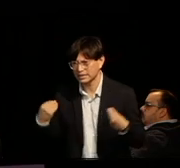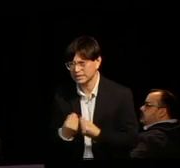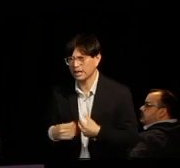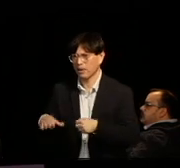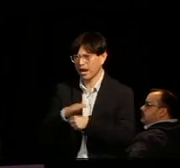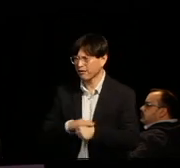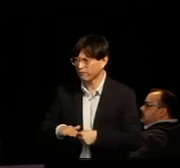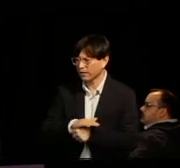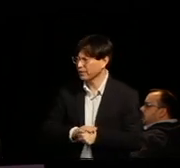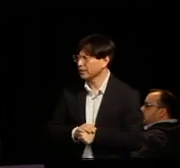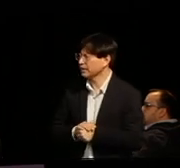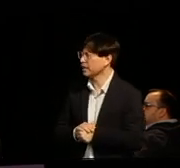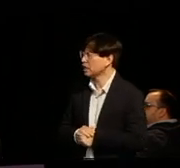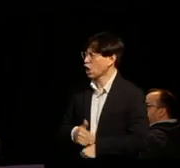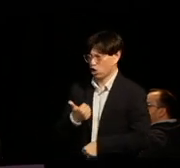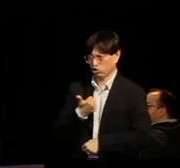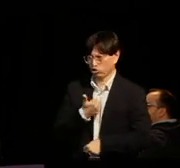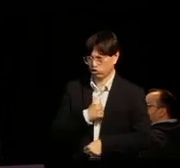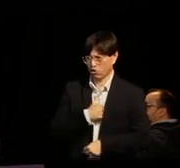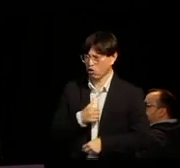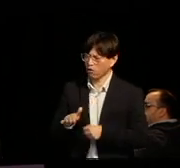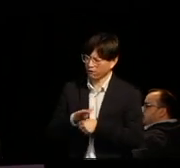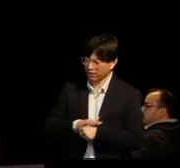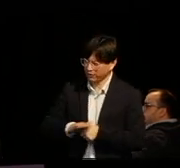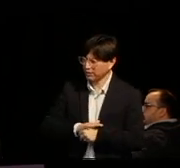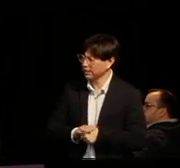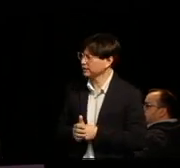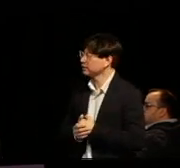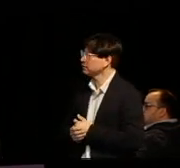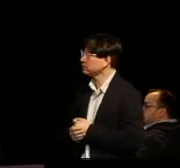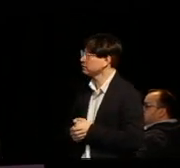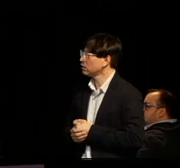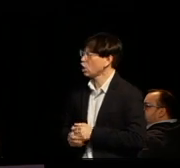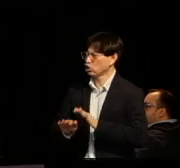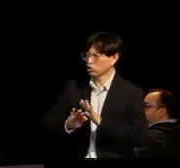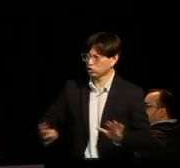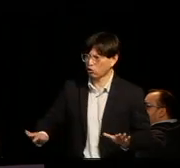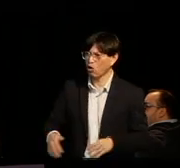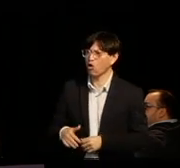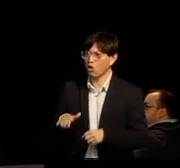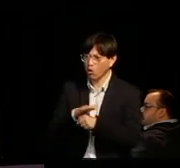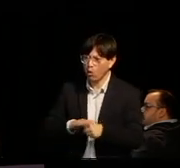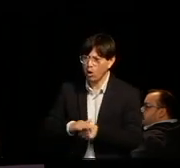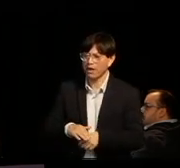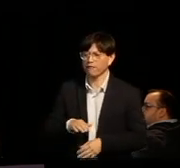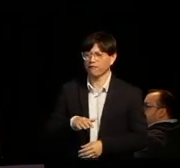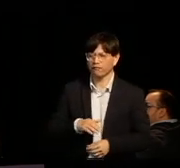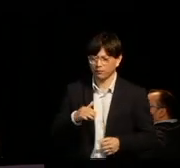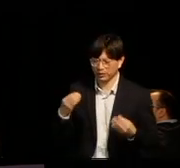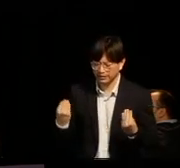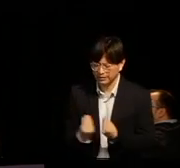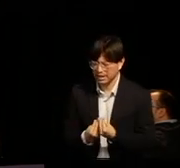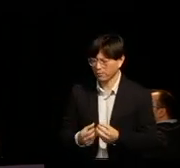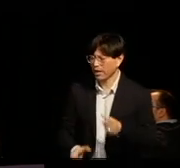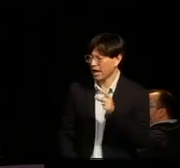parrocchie che fanno la catechesi solo familiare cioè la catechesi si fa solo con le famiglie tutte insieme con i